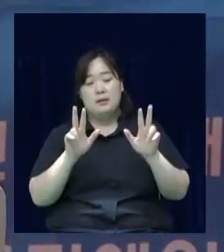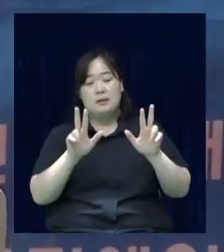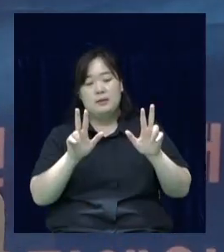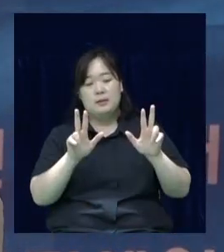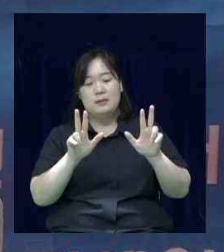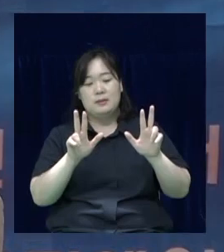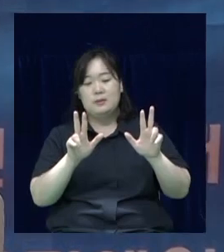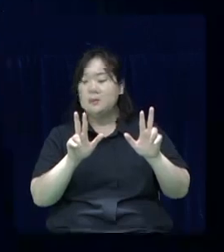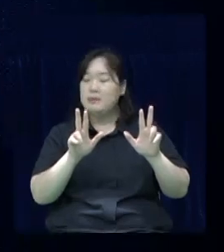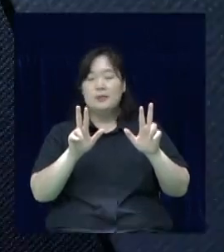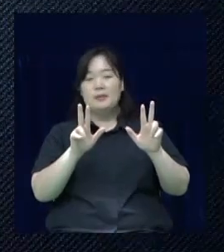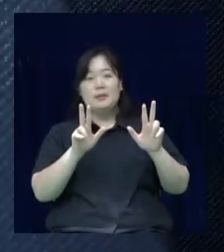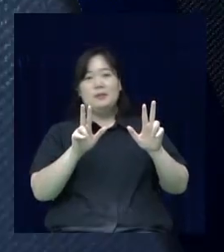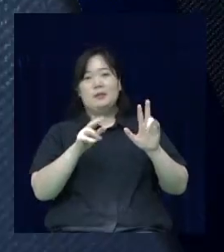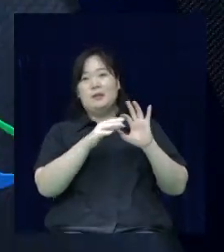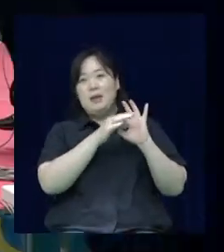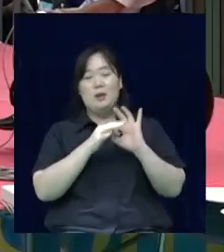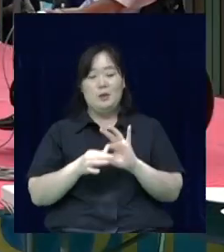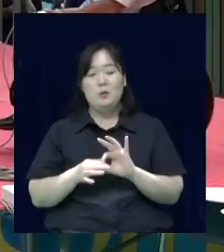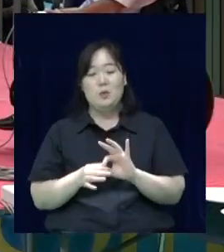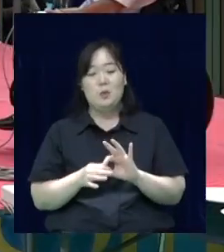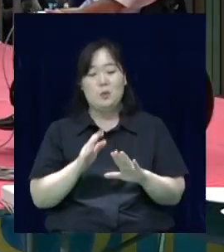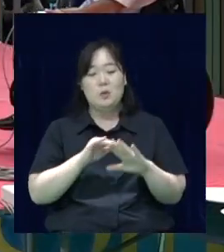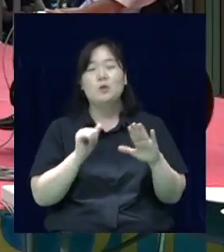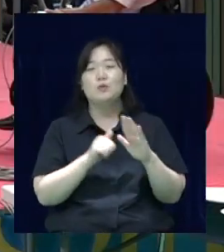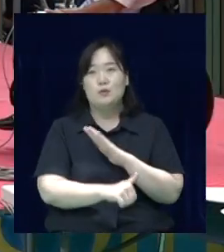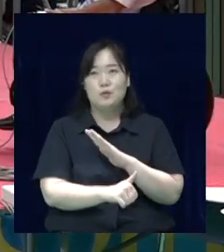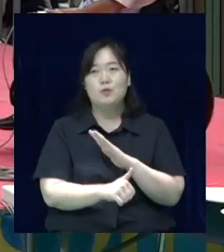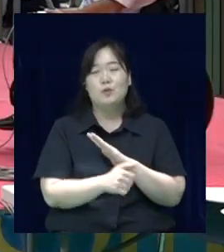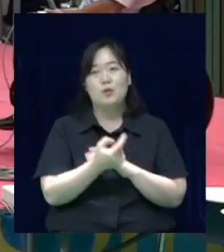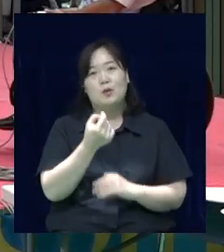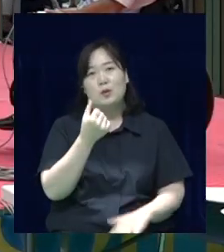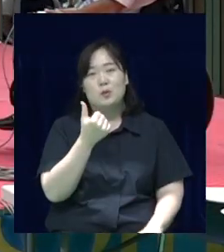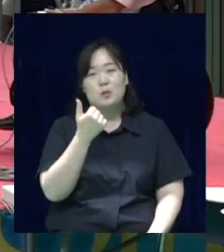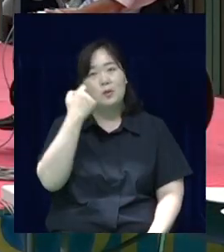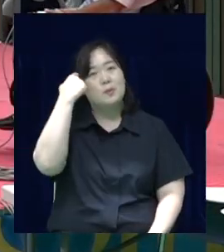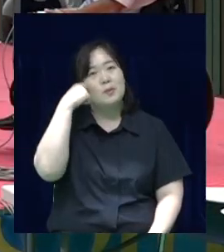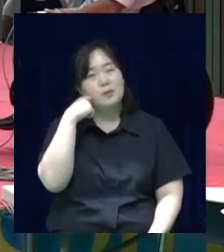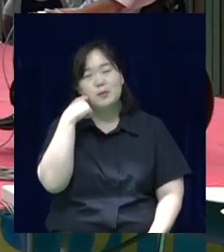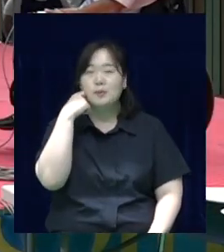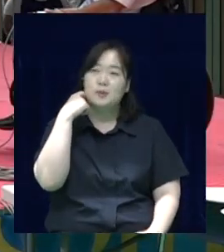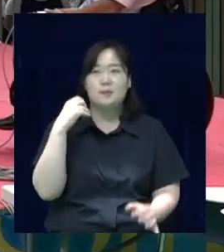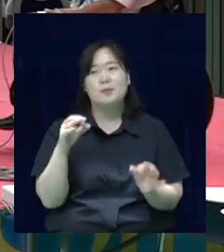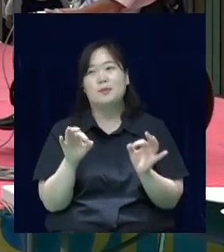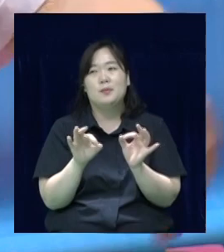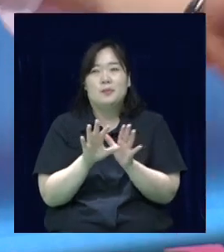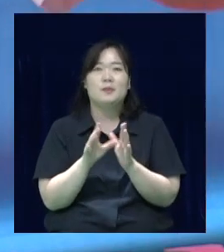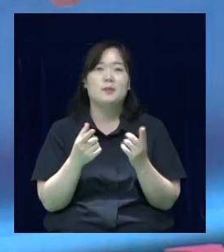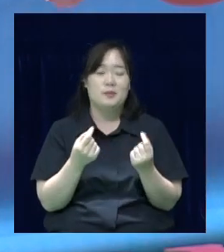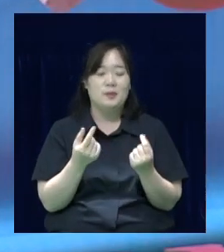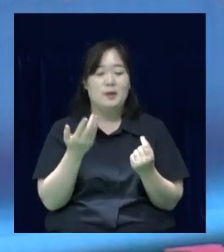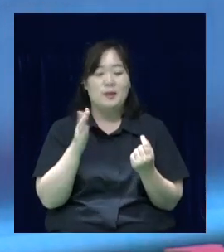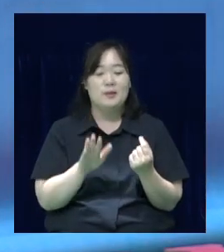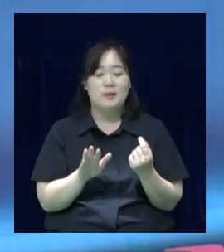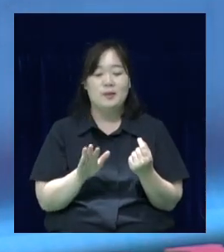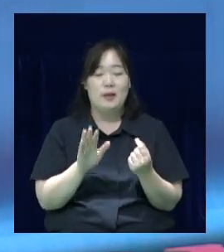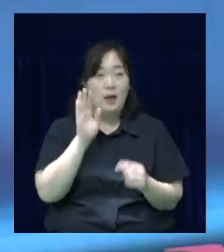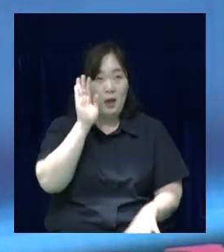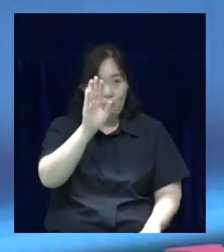보이고 있는 것 같아요. 예. 자, 선수들은 이제 또 오늘 이 경기를 통해서 조금 더 개선을 해야